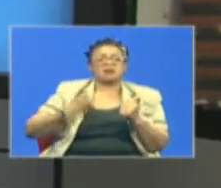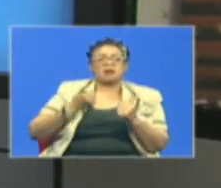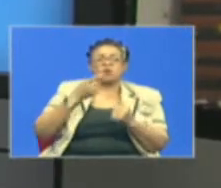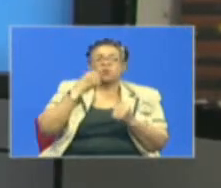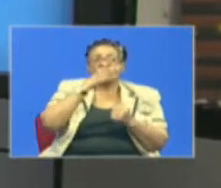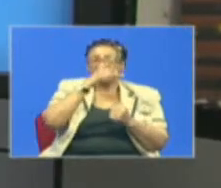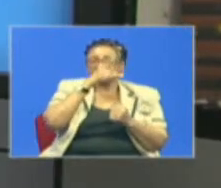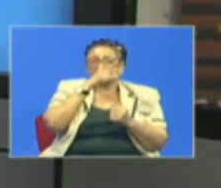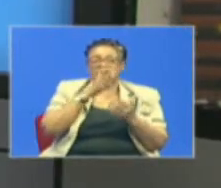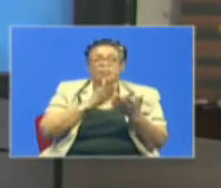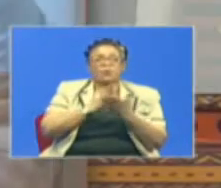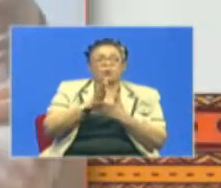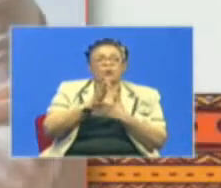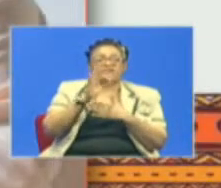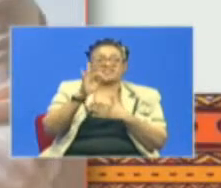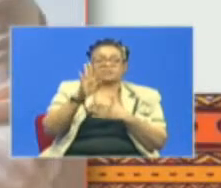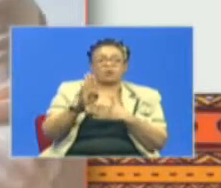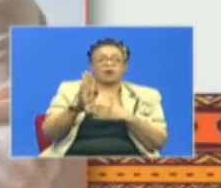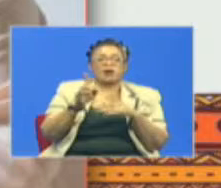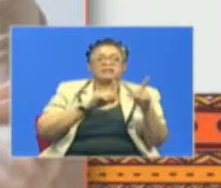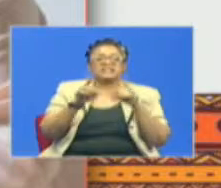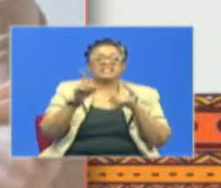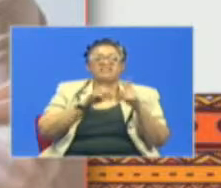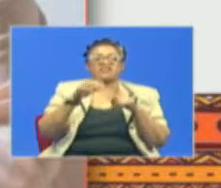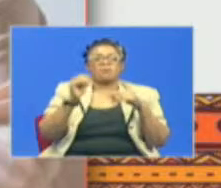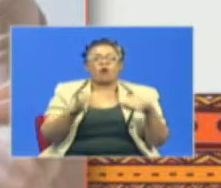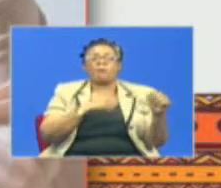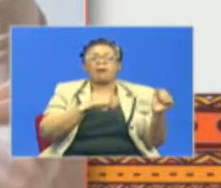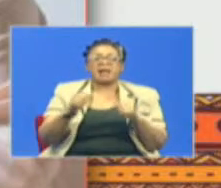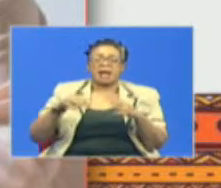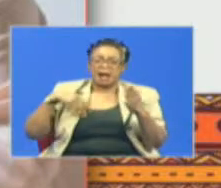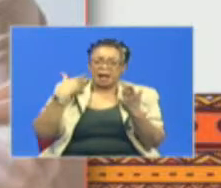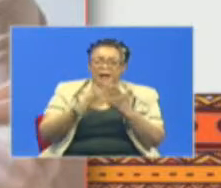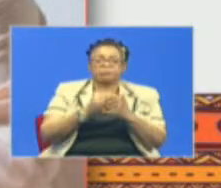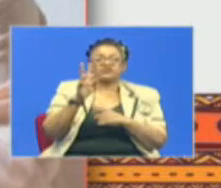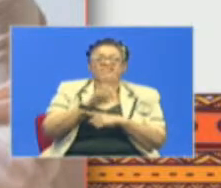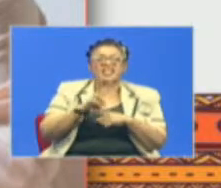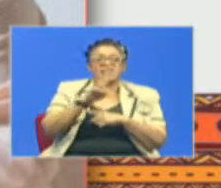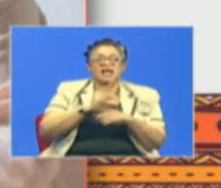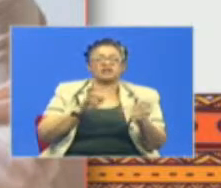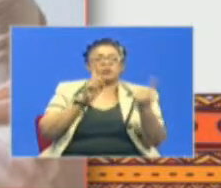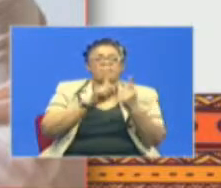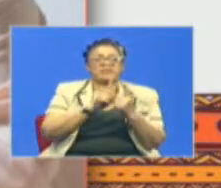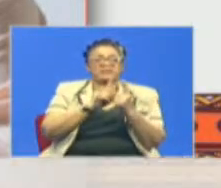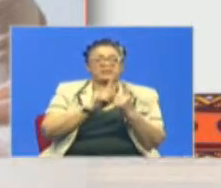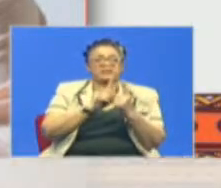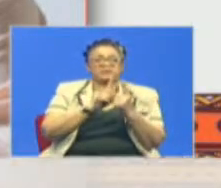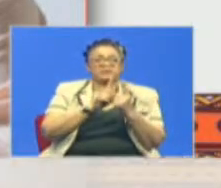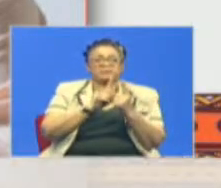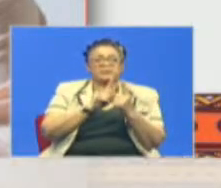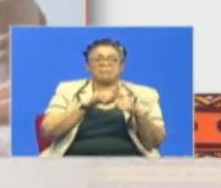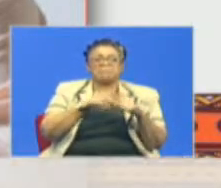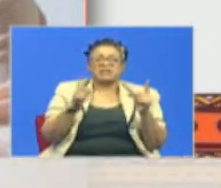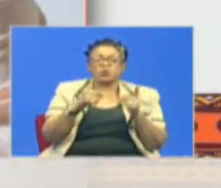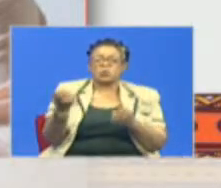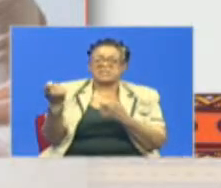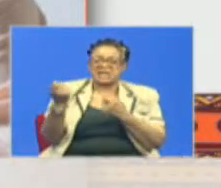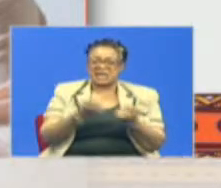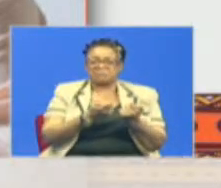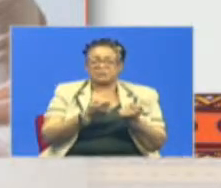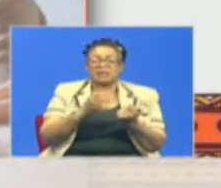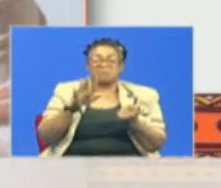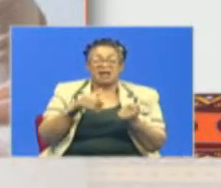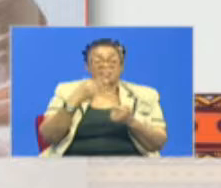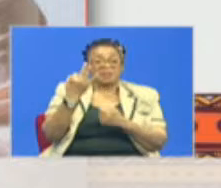kupitia Facebook asafiri kutoka Home Bay hadi Vihiga kukutana na mpenziwe, aishia kubakwa na wanaume watatu.